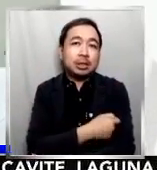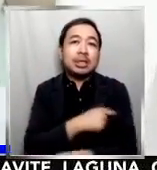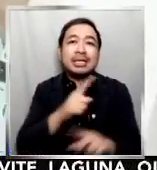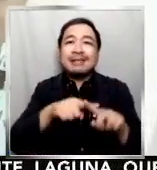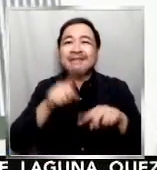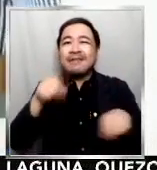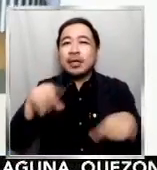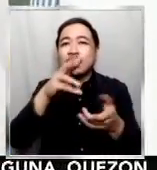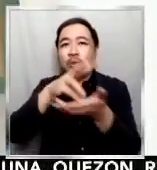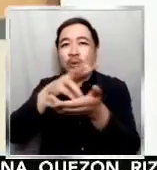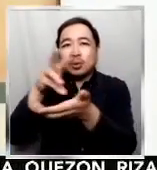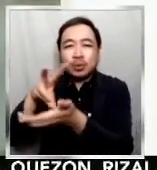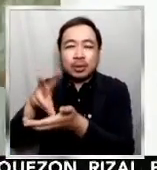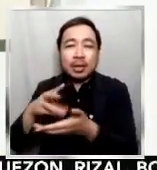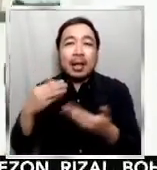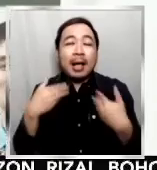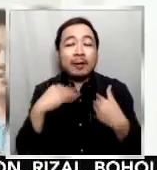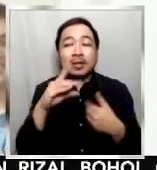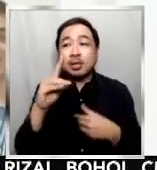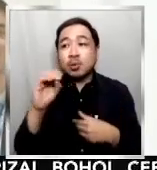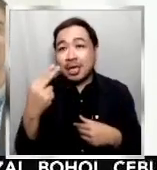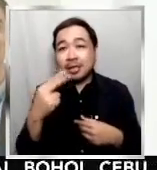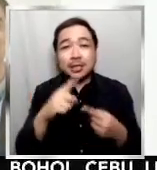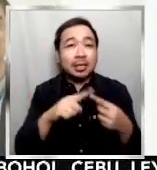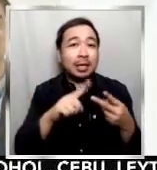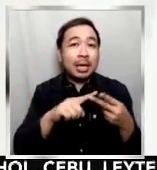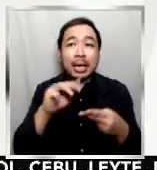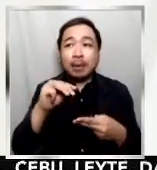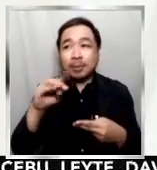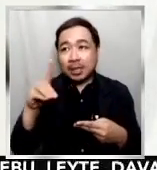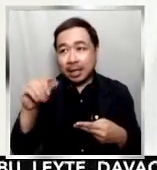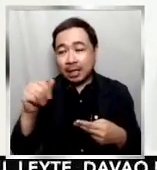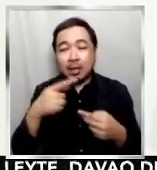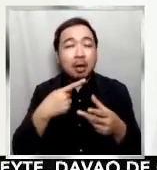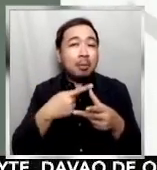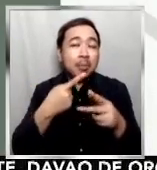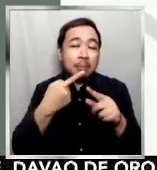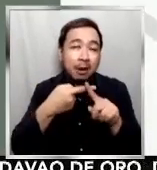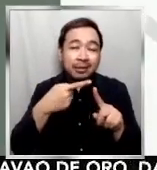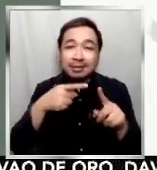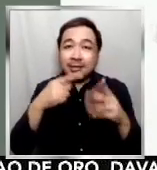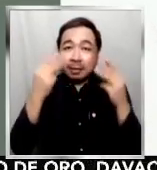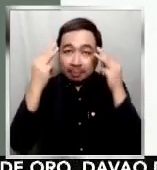DOH, MMDA at Metro Mayors para hikayatin ang lahat na magpabakuna.